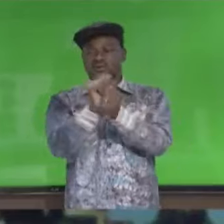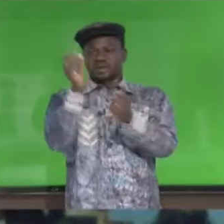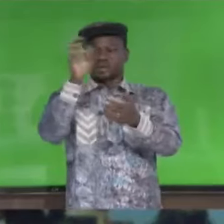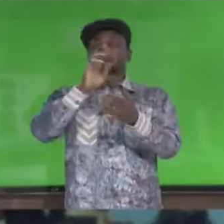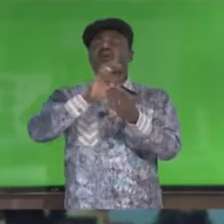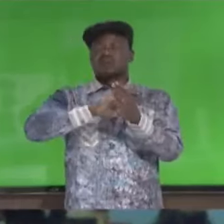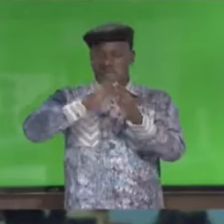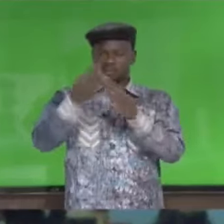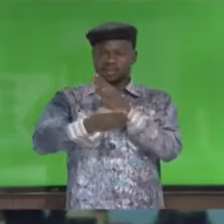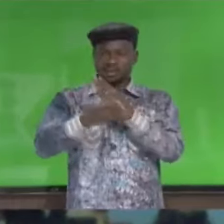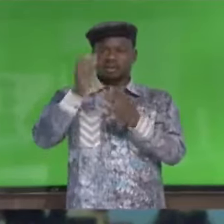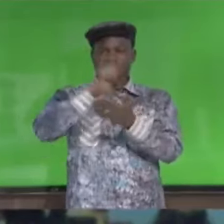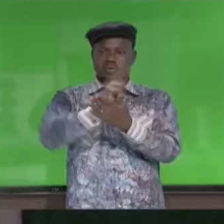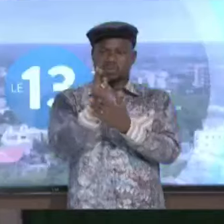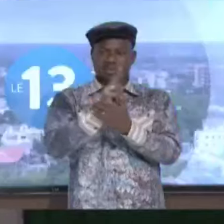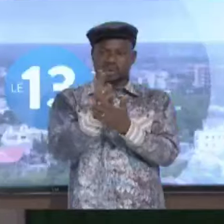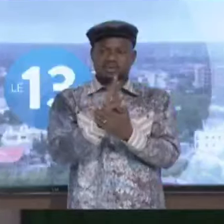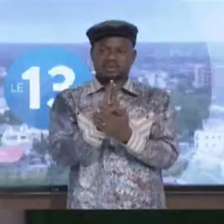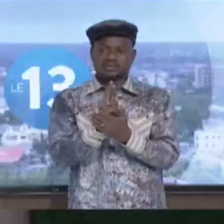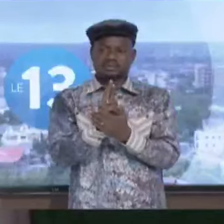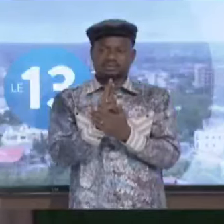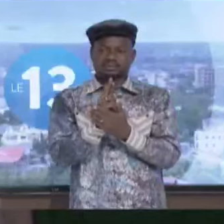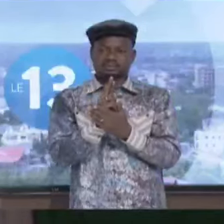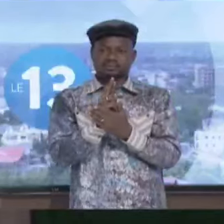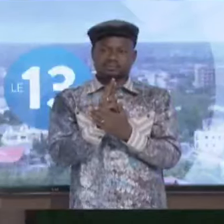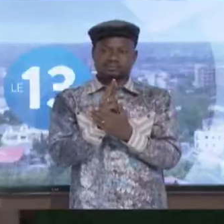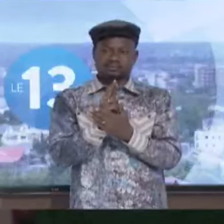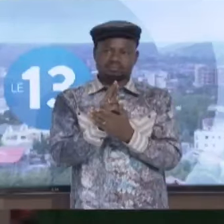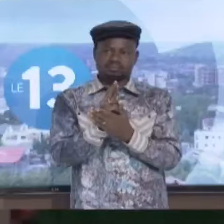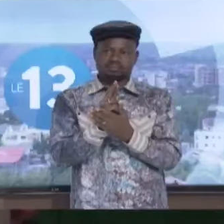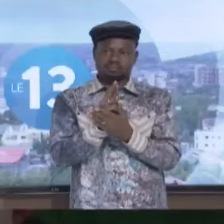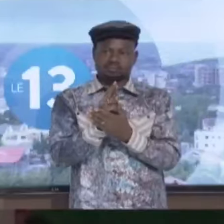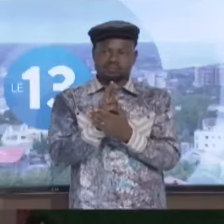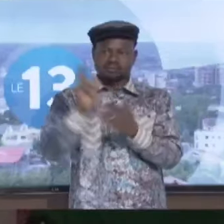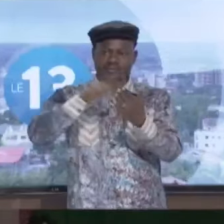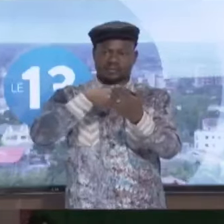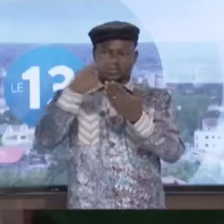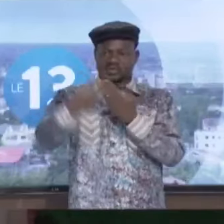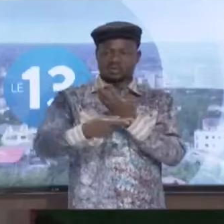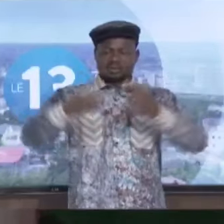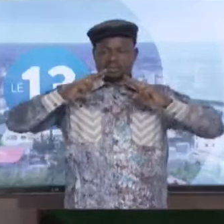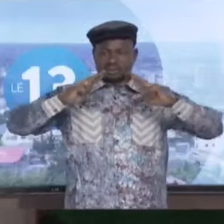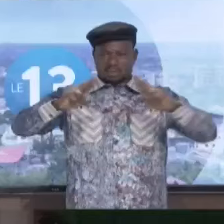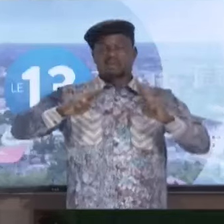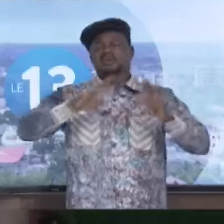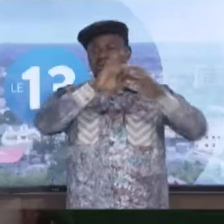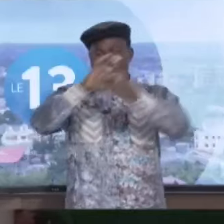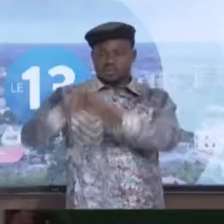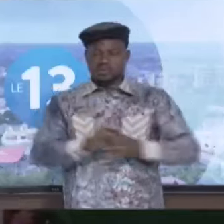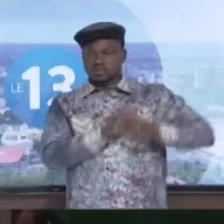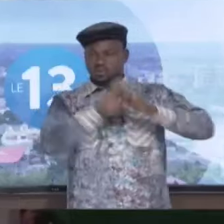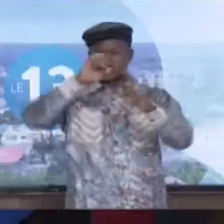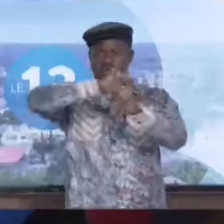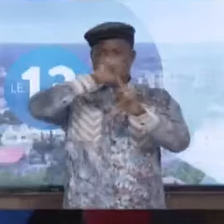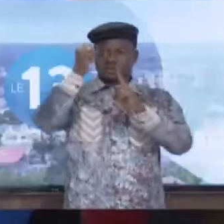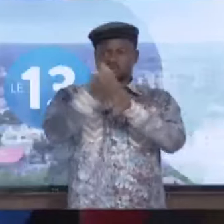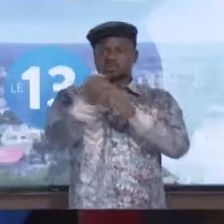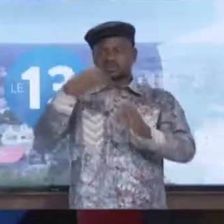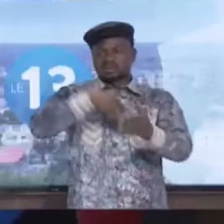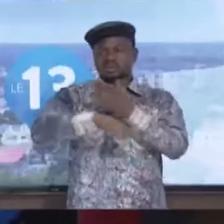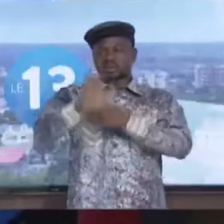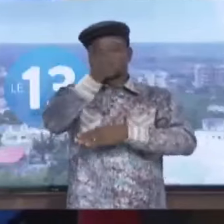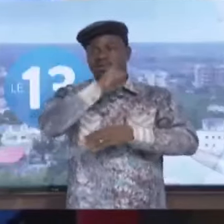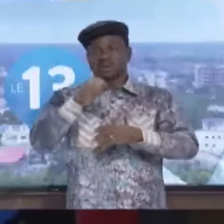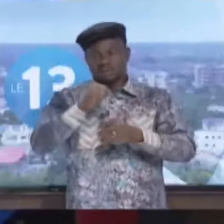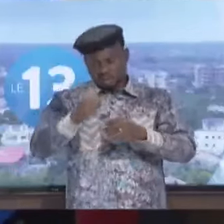Justin Kiendrebeogo et Joël Tendambiga. Le programme de résilience et de cohésion sociale au Sahel